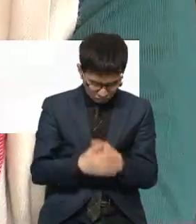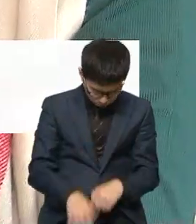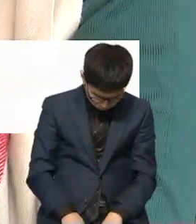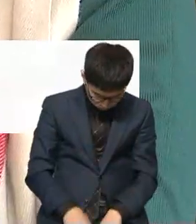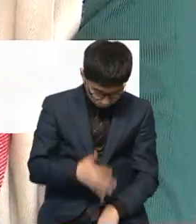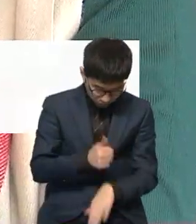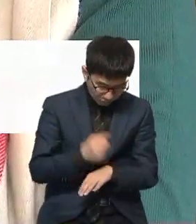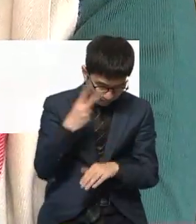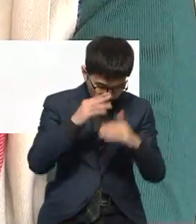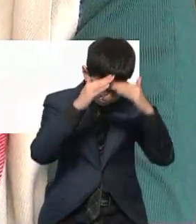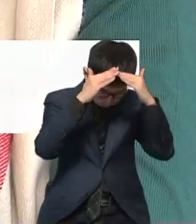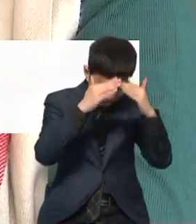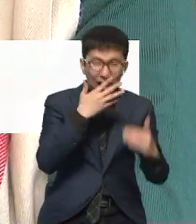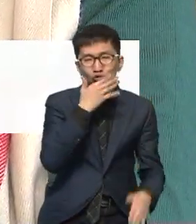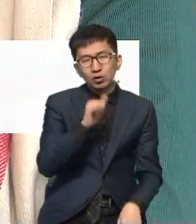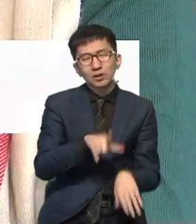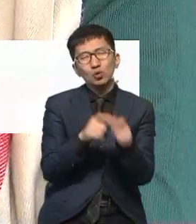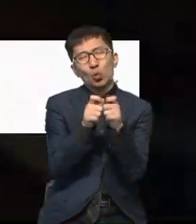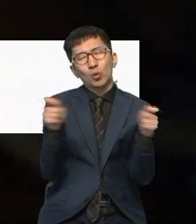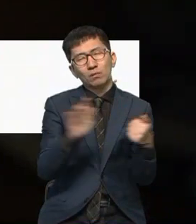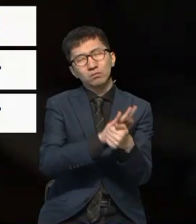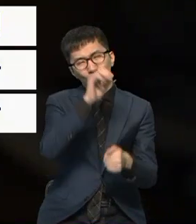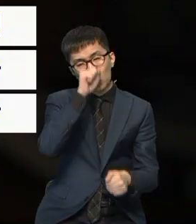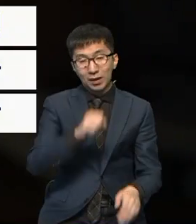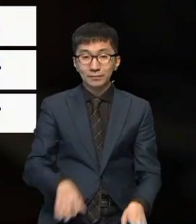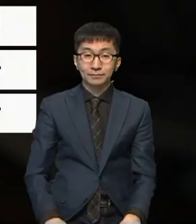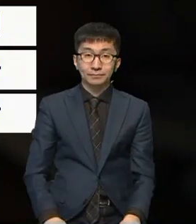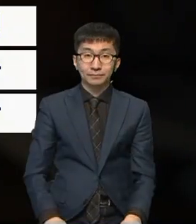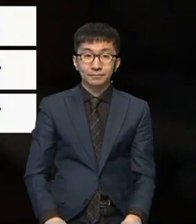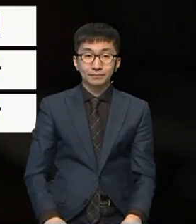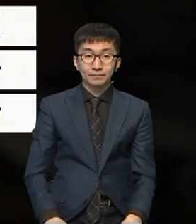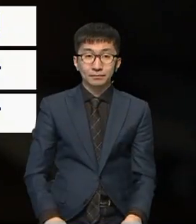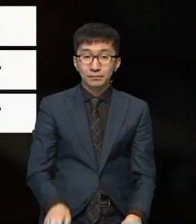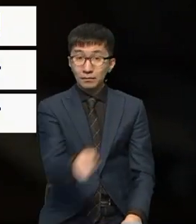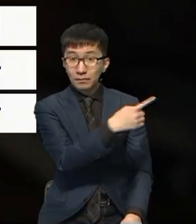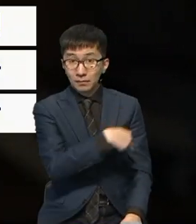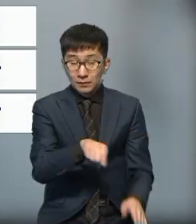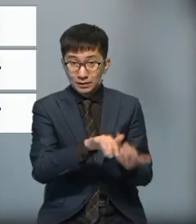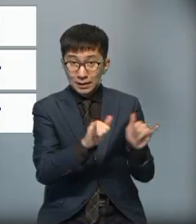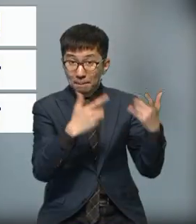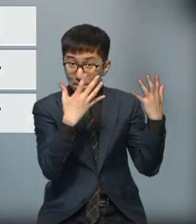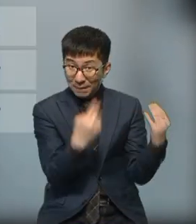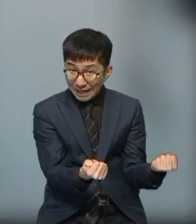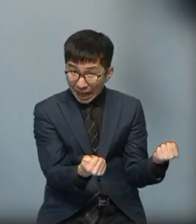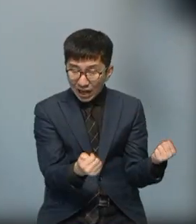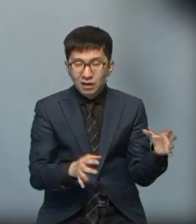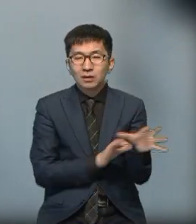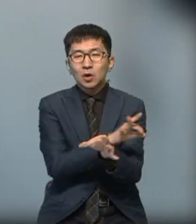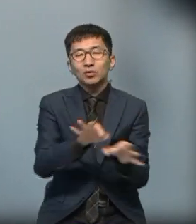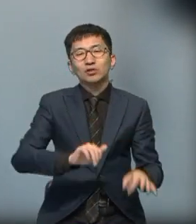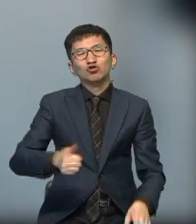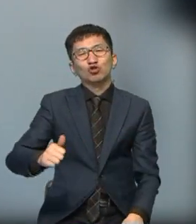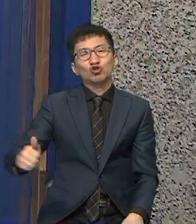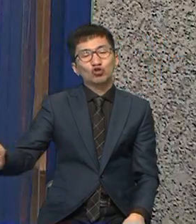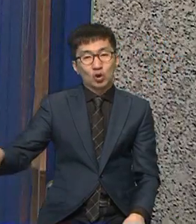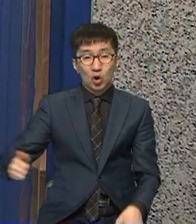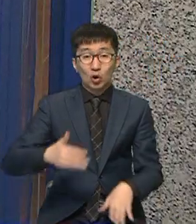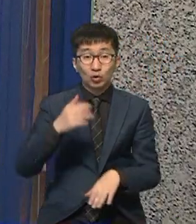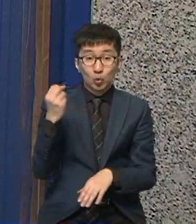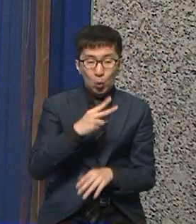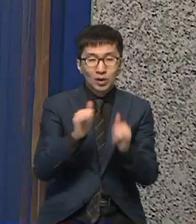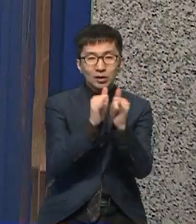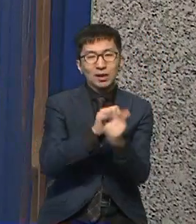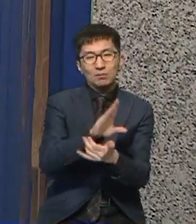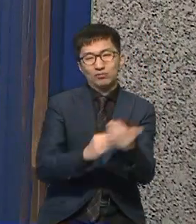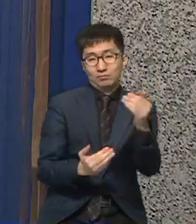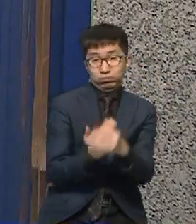그래서 장기적인 플랜을 좀 세웠으면 좋겠다. 고립은둔 청년이 많아지면 경제 활력이 떨어지고 각종 사회 문제로 이어질